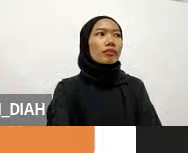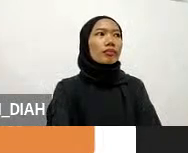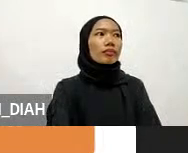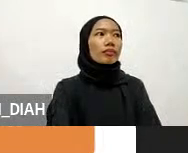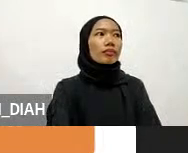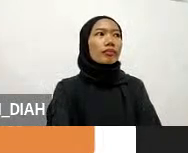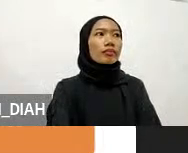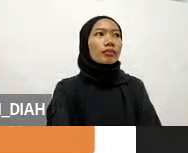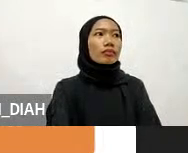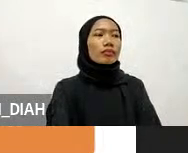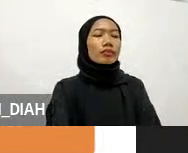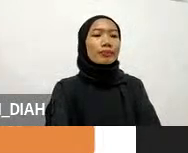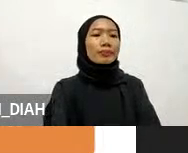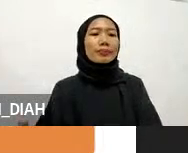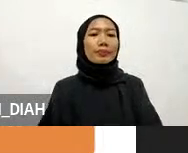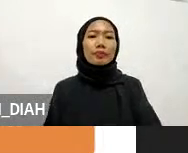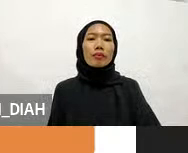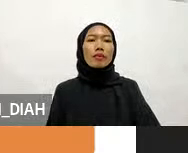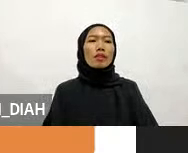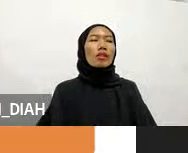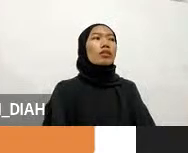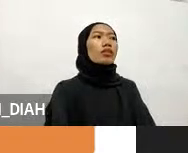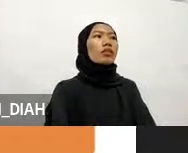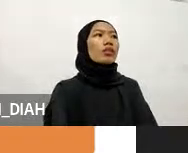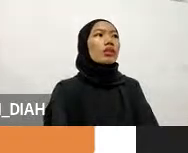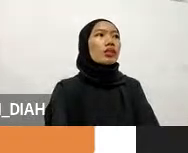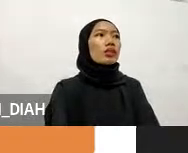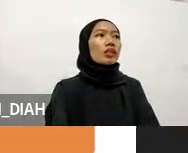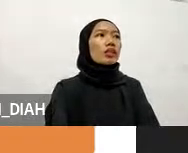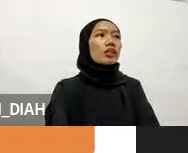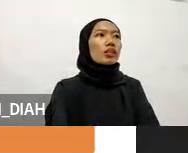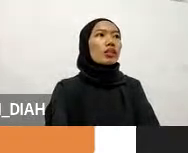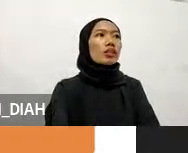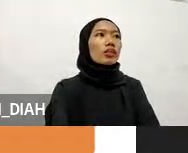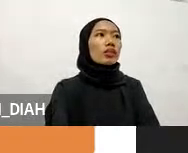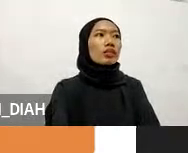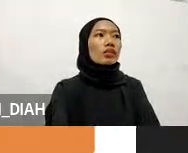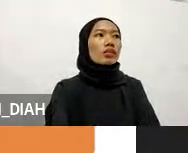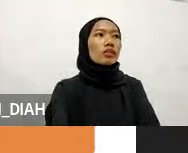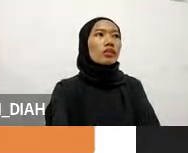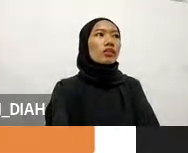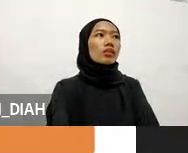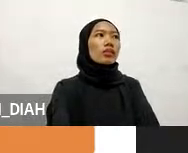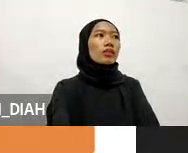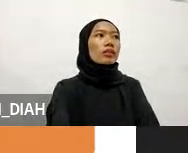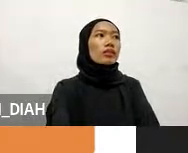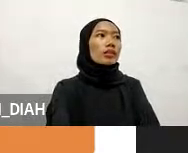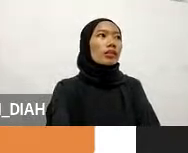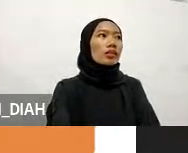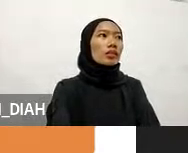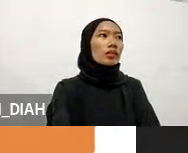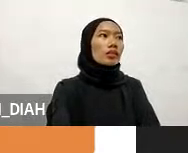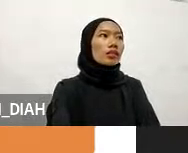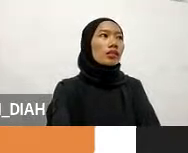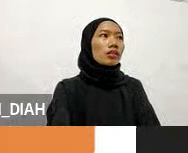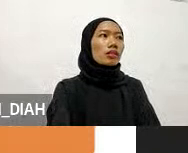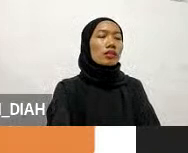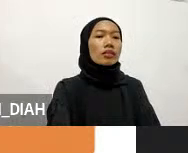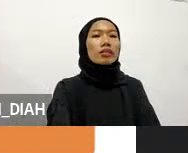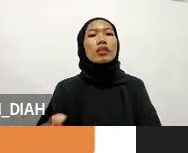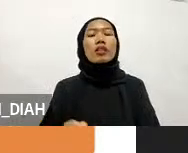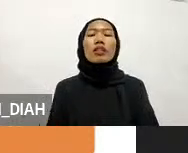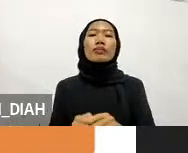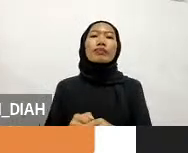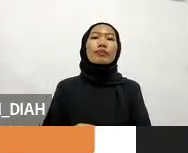di semua daerah. Itu pun nggak ada gitu. Nah, dan sedikit menyentuh kembali kompetensi human resources atau sumber